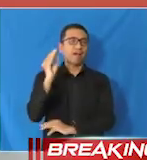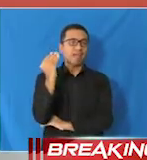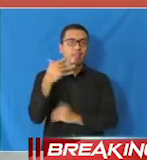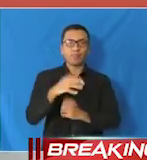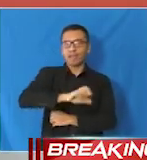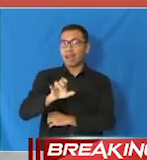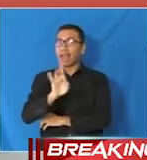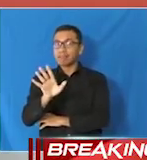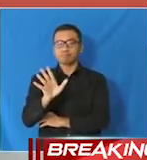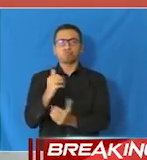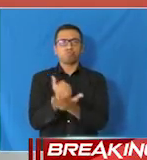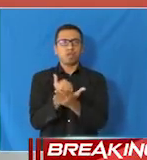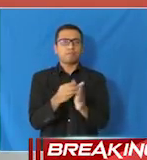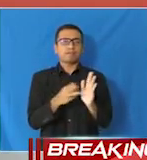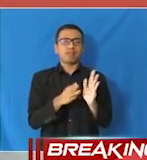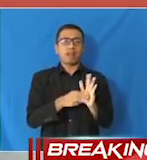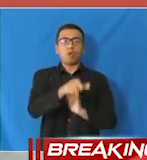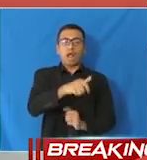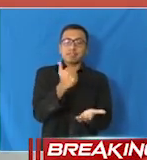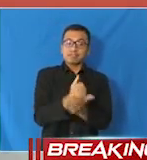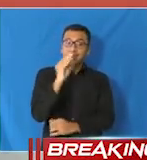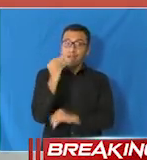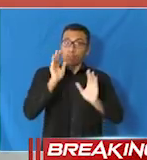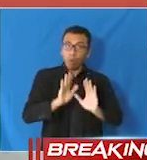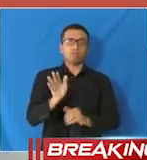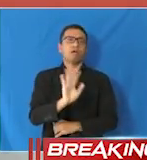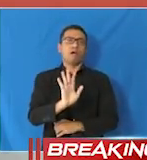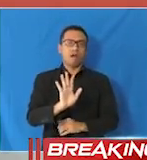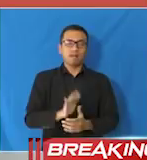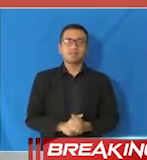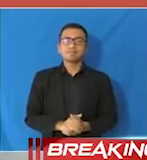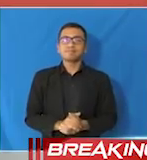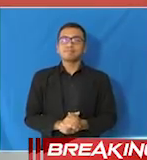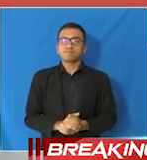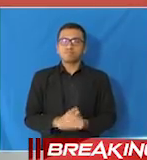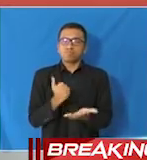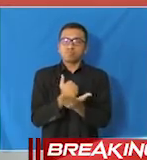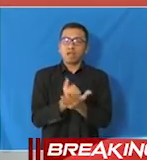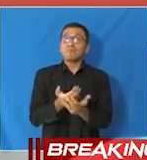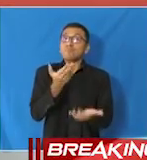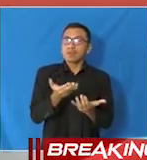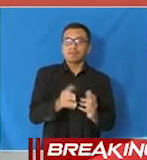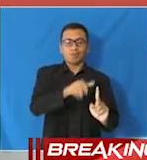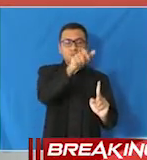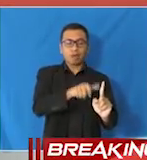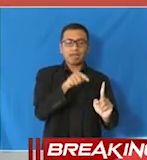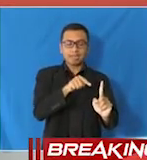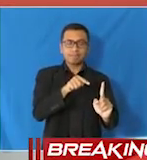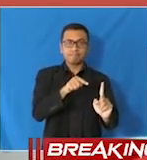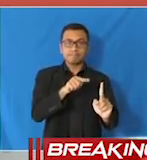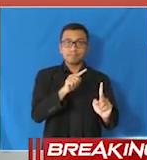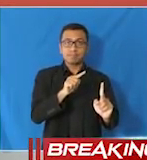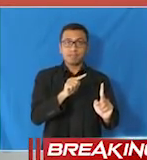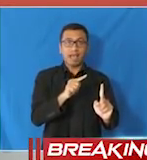bukan Ini masalahnya artinya tidak ada satu keadaan gizi bahwa meskipun tidak berasal dari daerah yang banyak